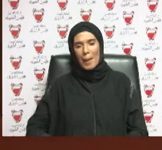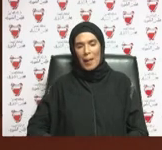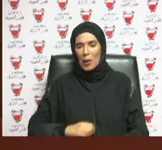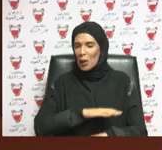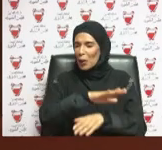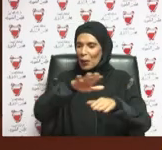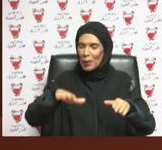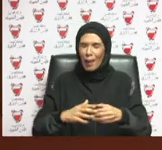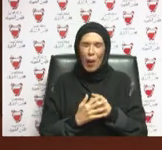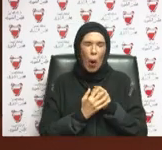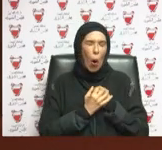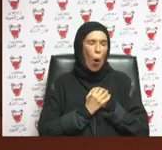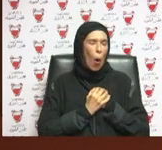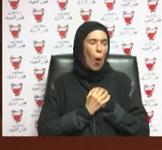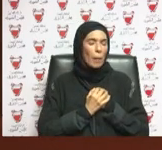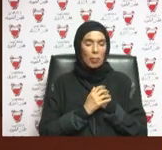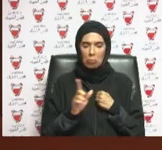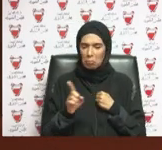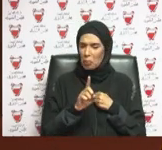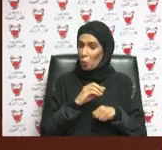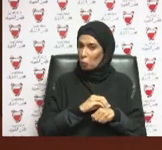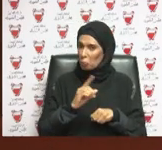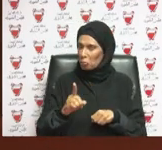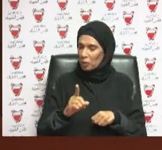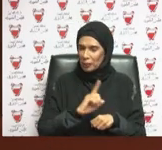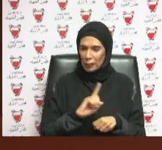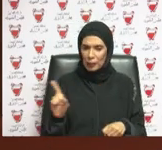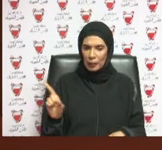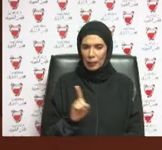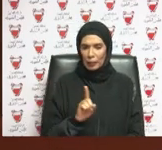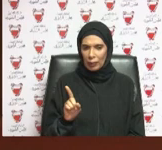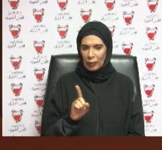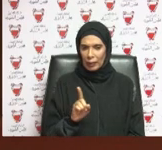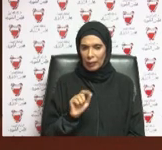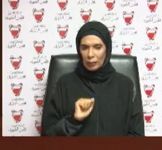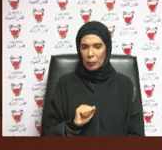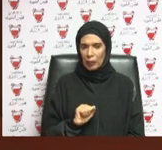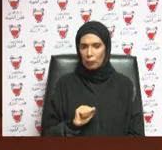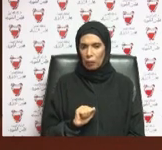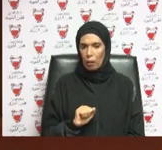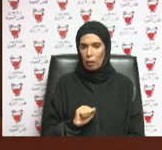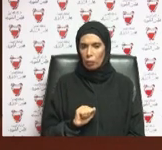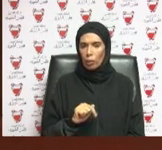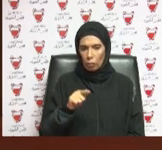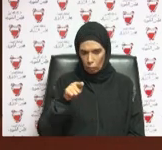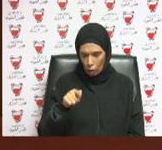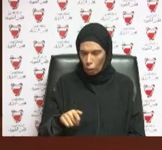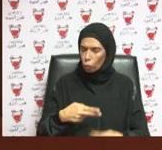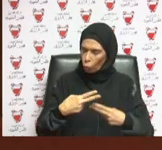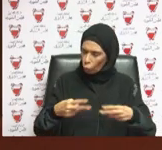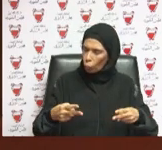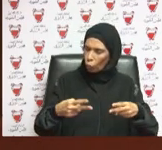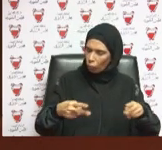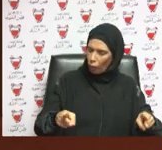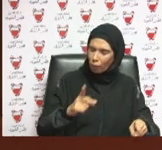للجميع، لا يرد شكوى ولا يعجز عن تلبية أي حاجة يتقدم